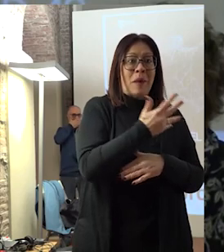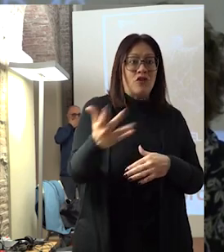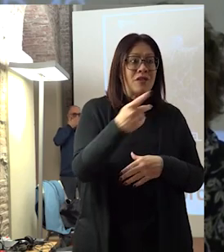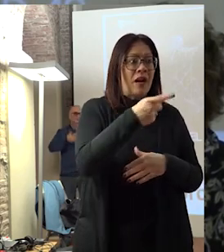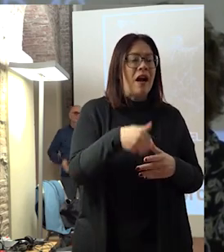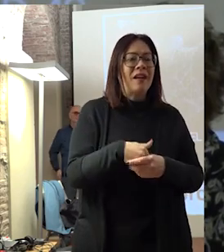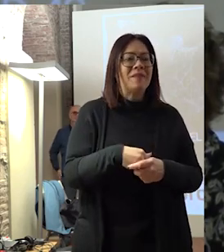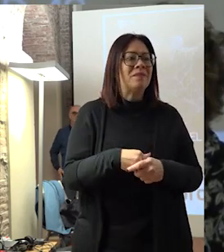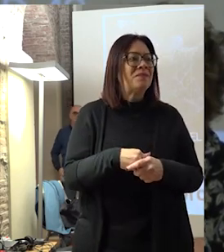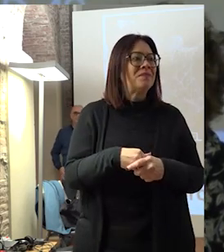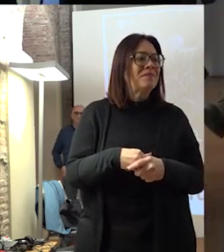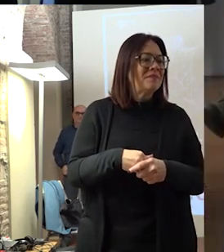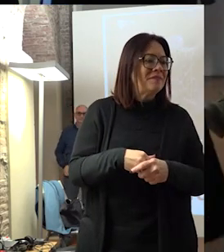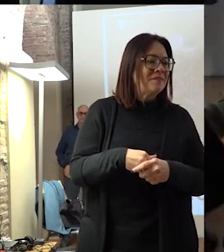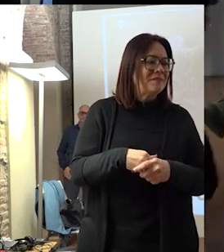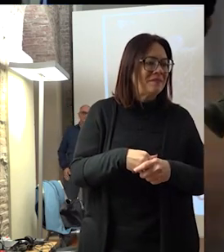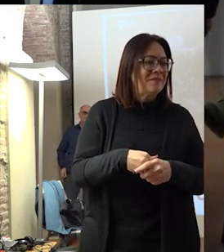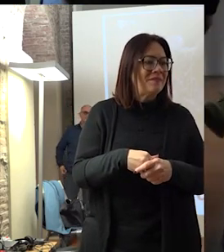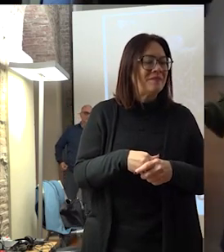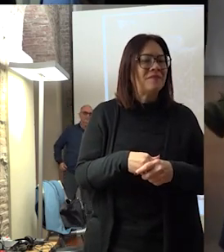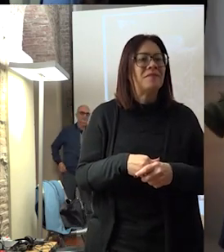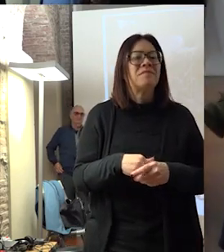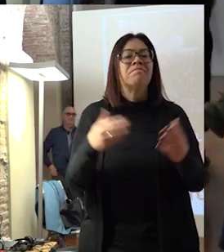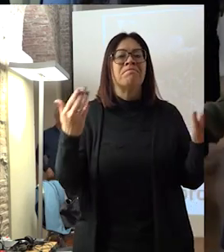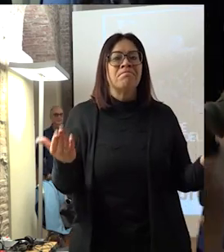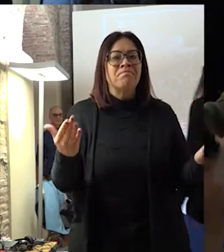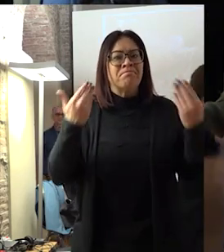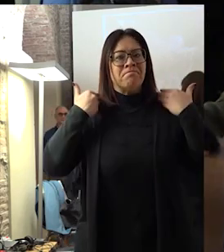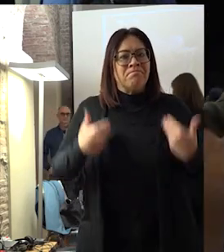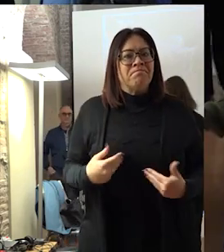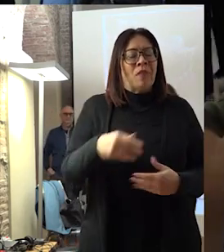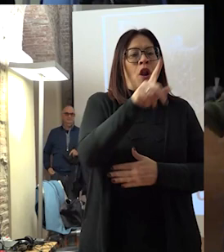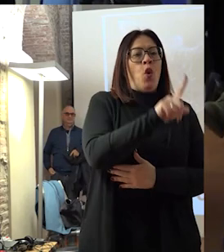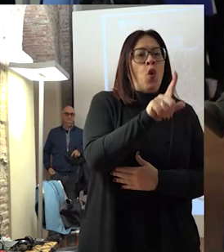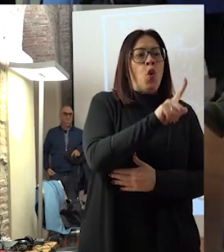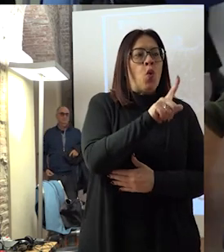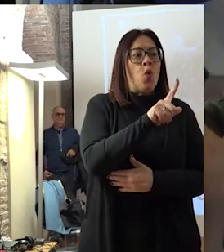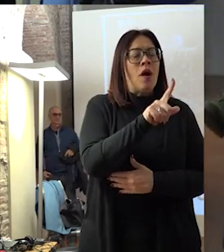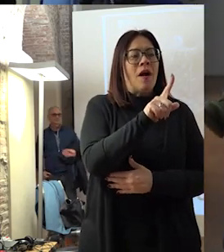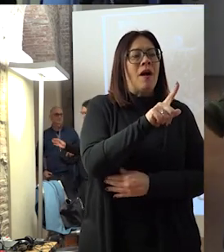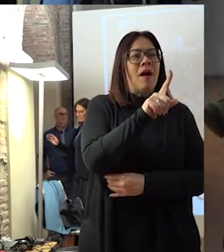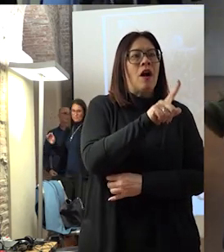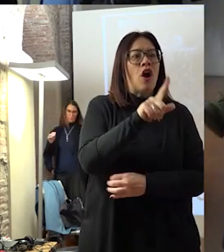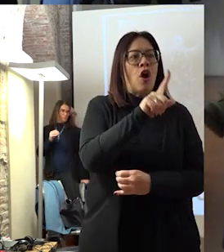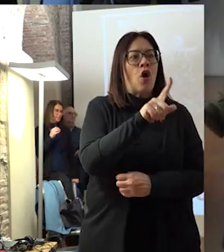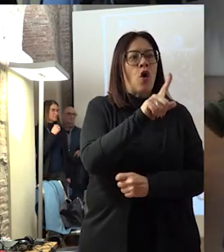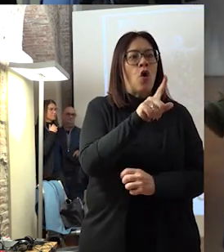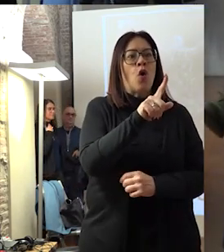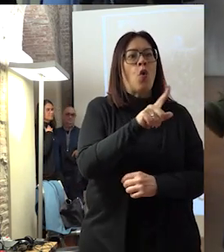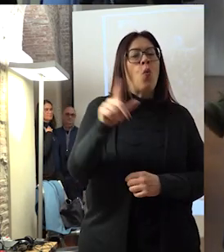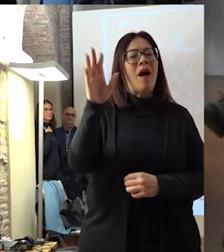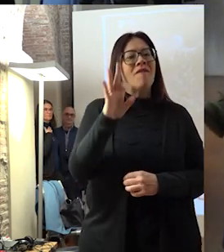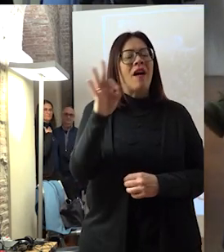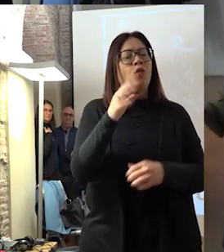Benvenuto Paolo. Allora, sono Luca Fanucci e sono il delegato del rettore